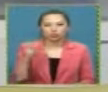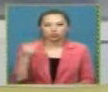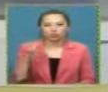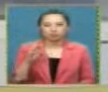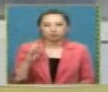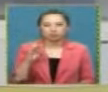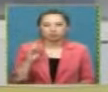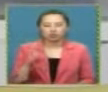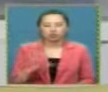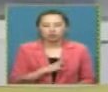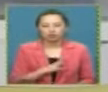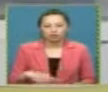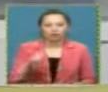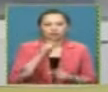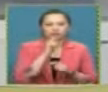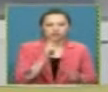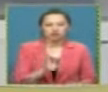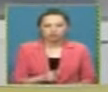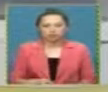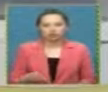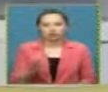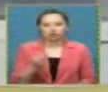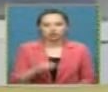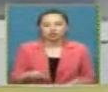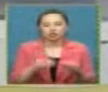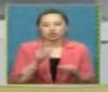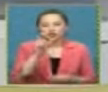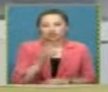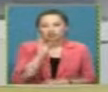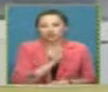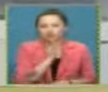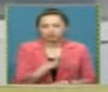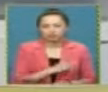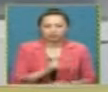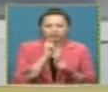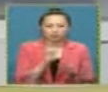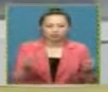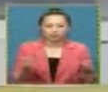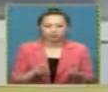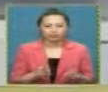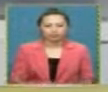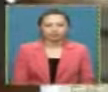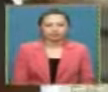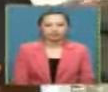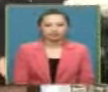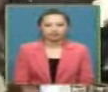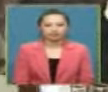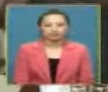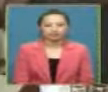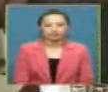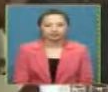аруларға тарту жасады. Сөйтіп сан саланың құлағын ұстаған 10 нәзік жандыны арнайы алғыс хаттармен марапаттады.